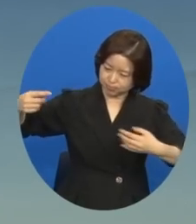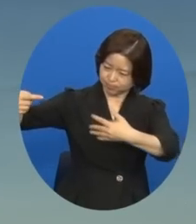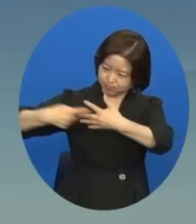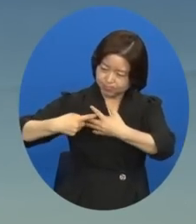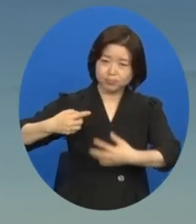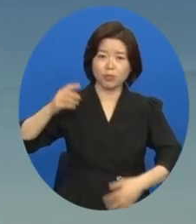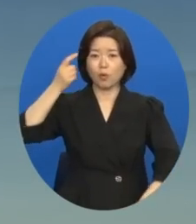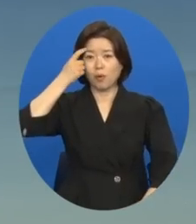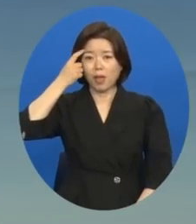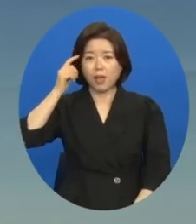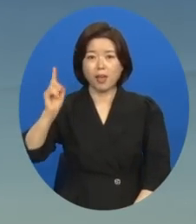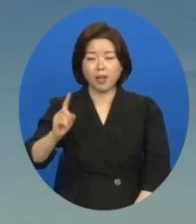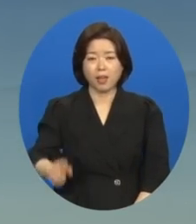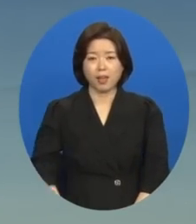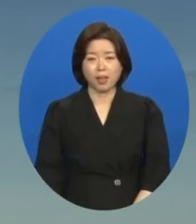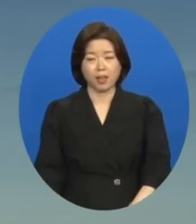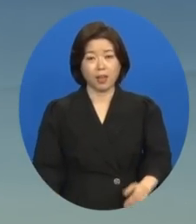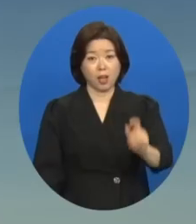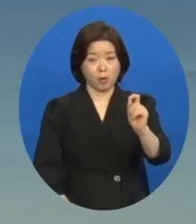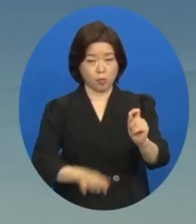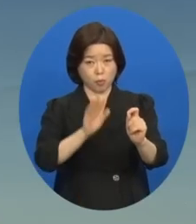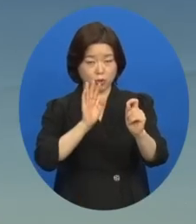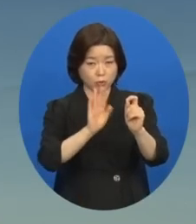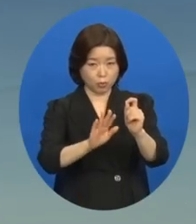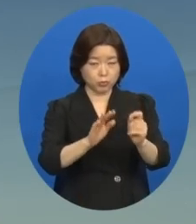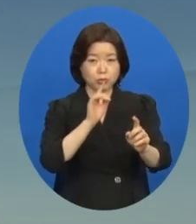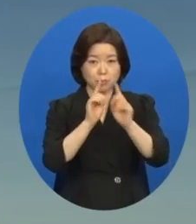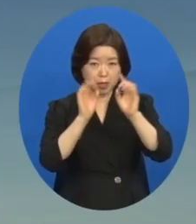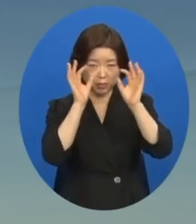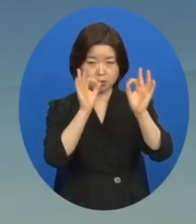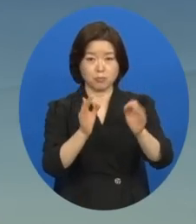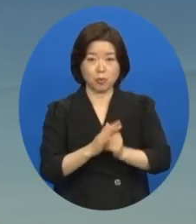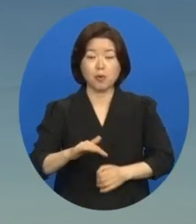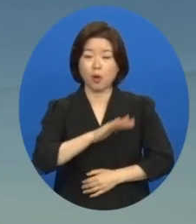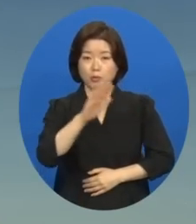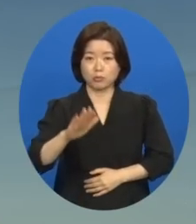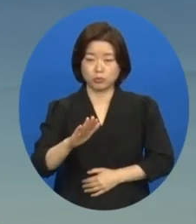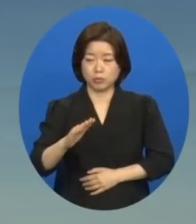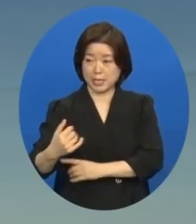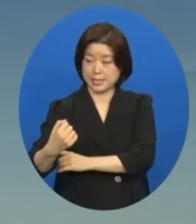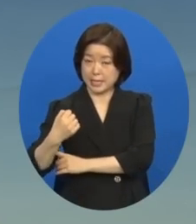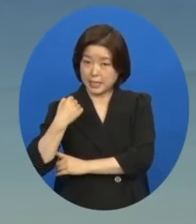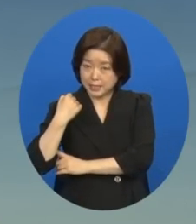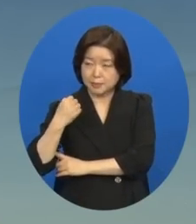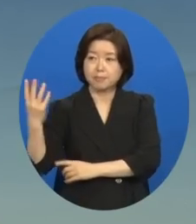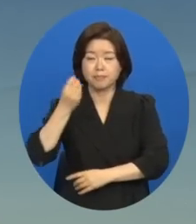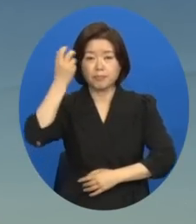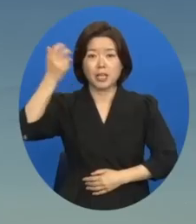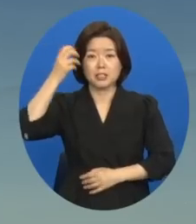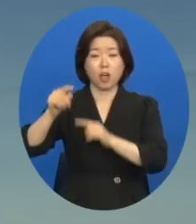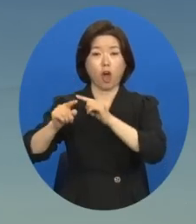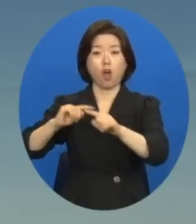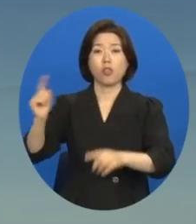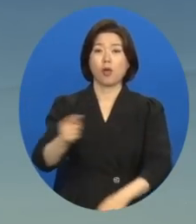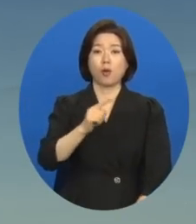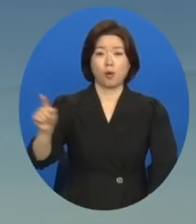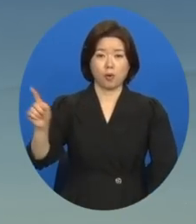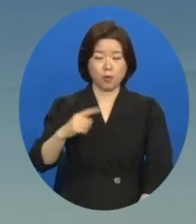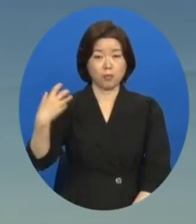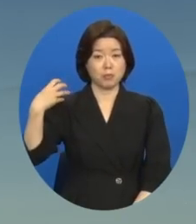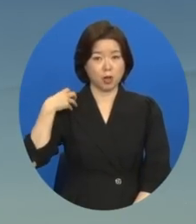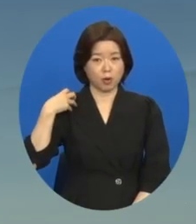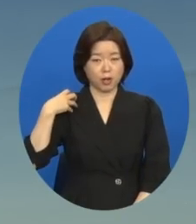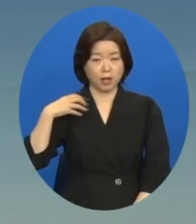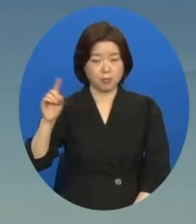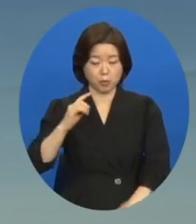것이죠? 고린도후서 말씀은요, 이런 우리의 무기인 성령의 검이 어떤 역할을 하는지